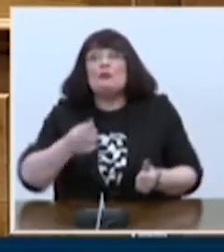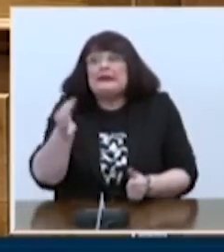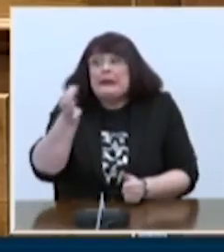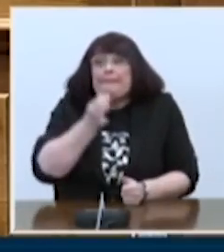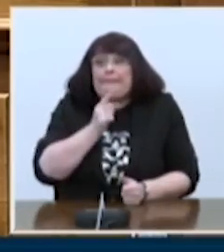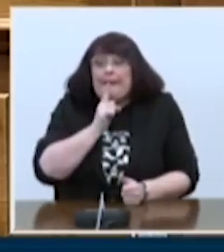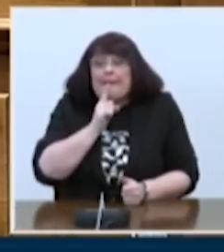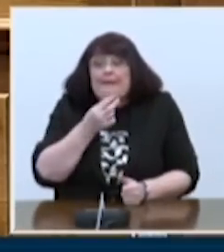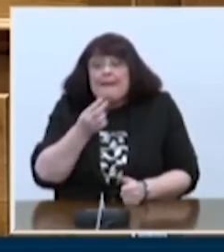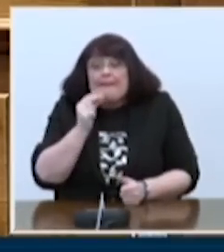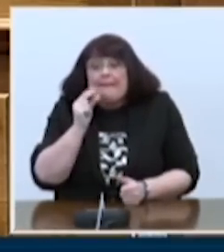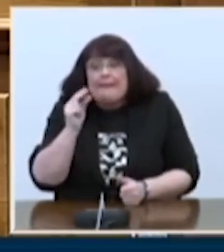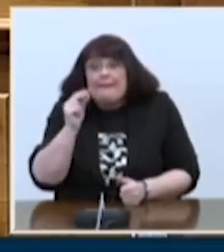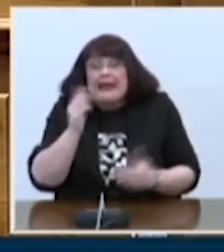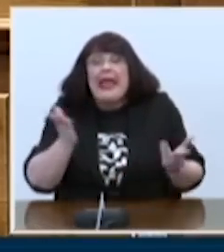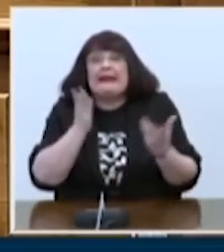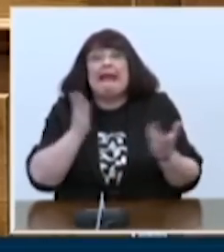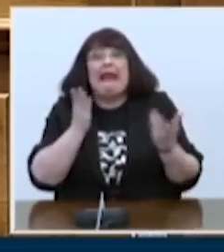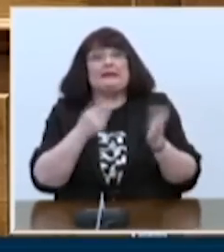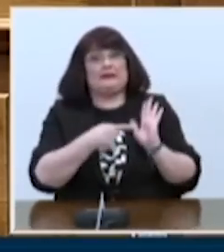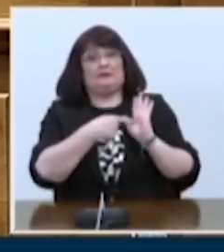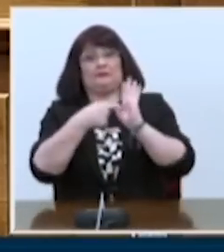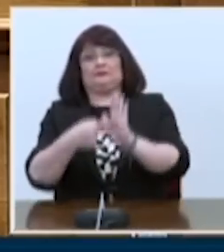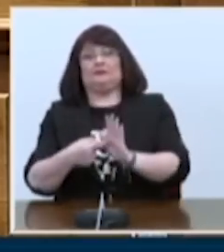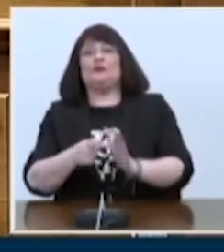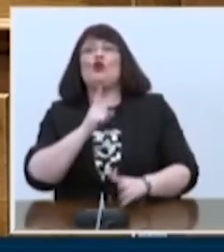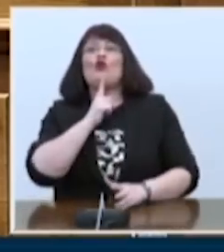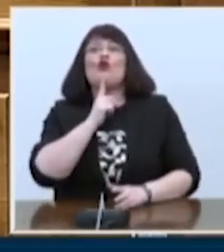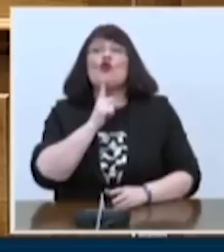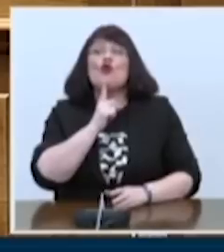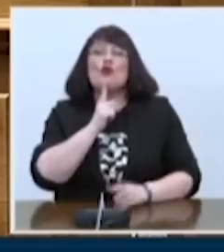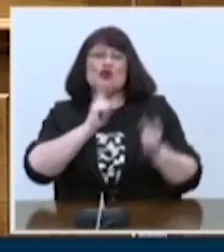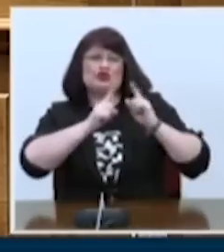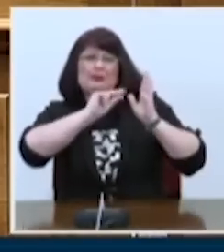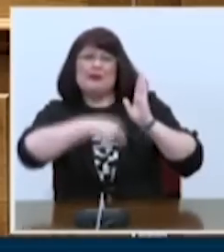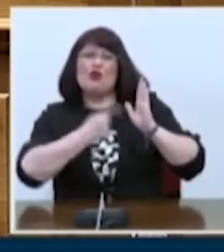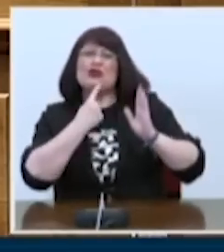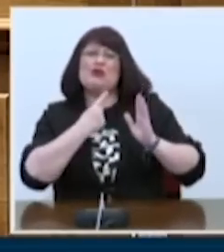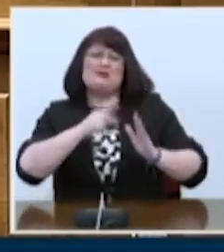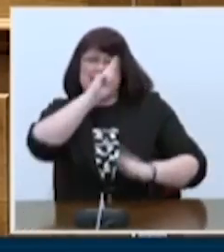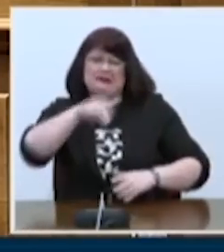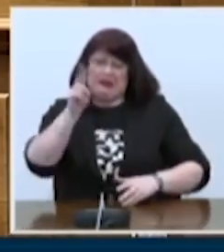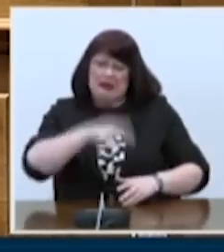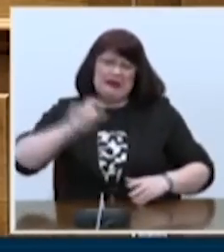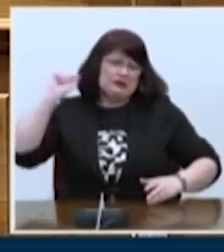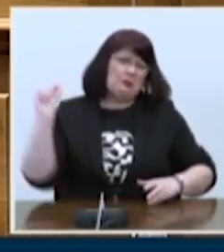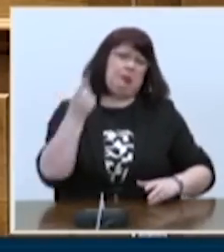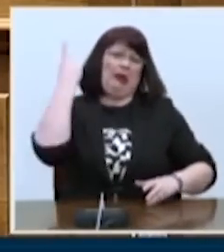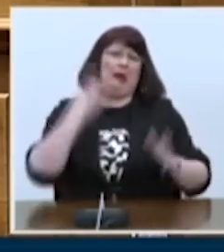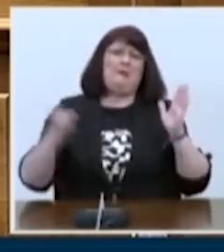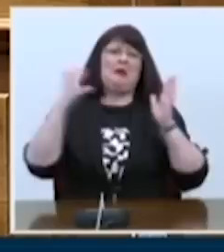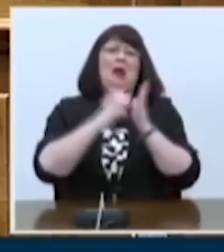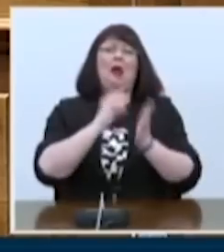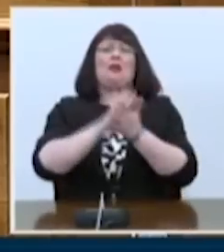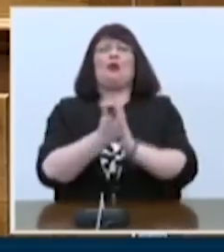ούτε καν για τα μάτια του κόσμου, όπως κάνατε με τα μνημόνια που θα τα καταργούσατε με ένα άρθρο. Βέβαια